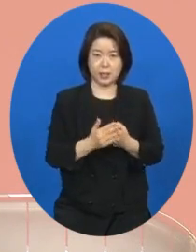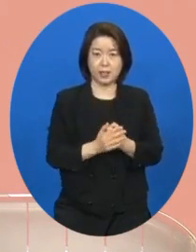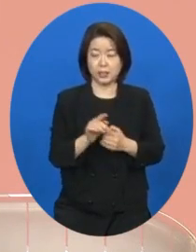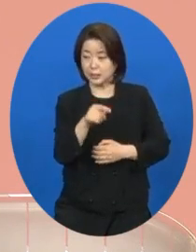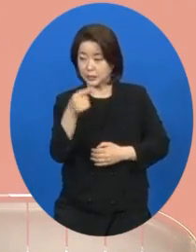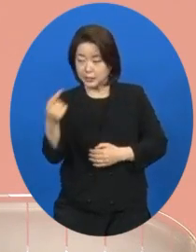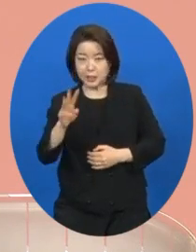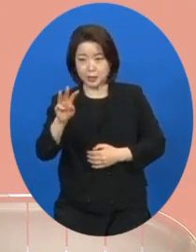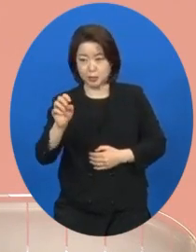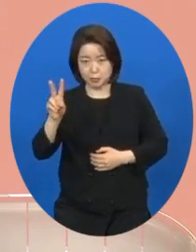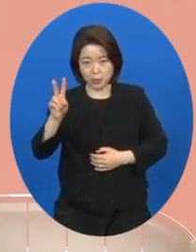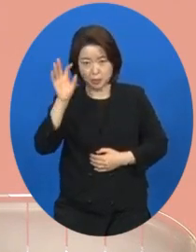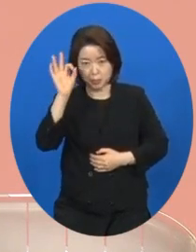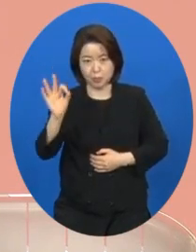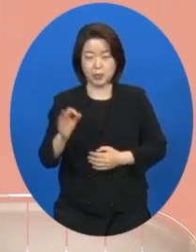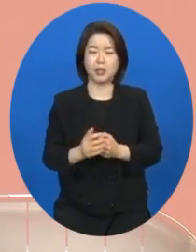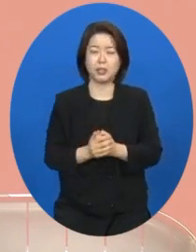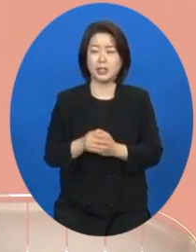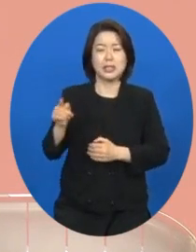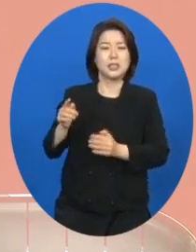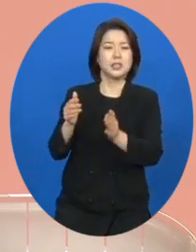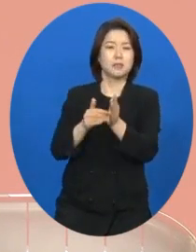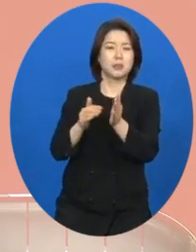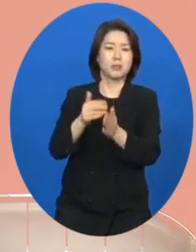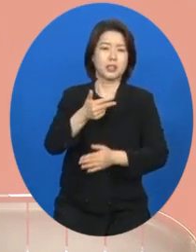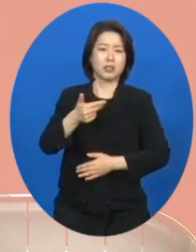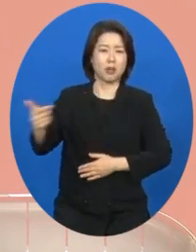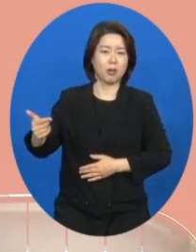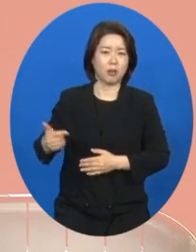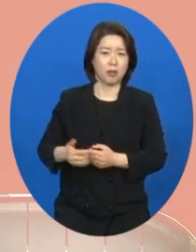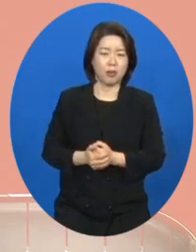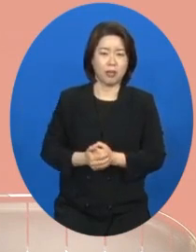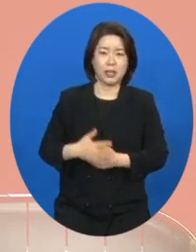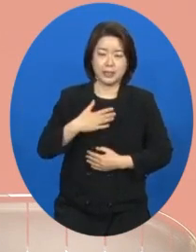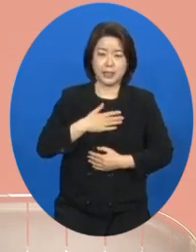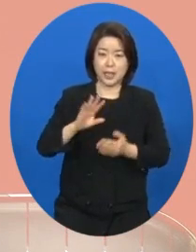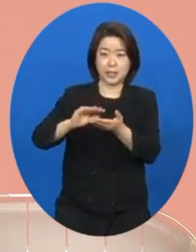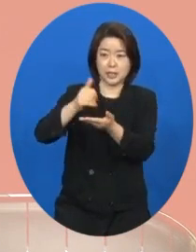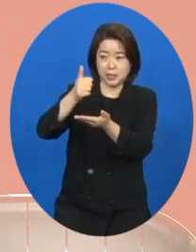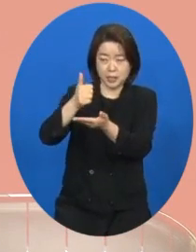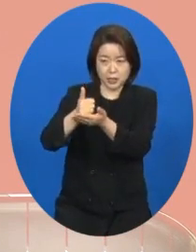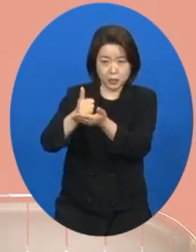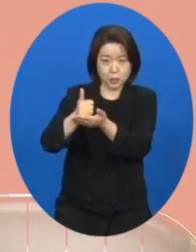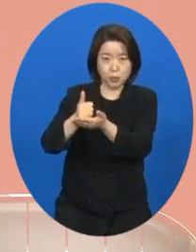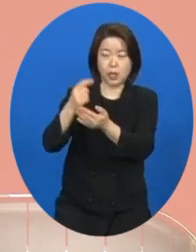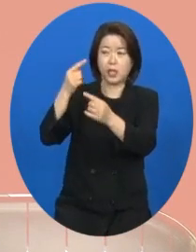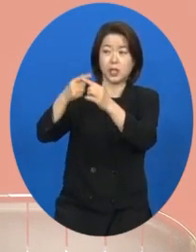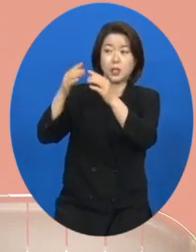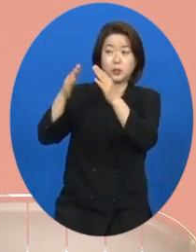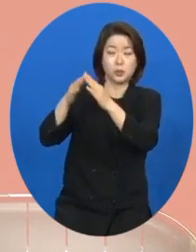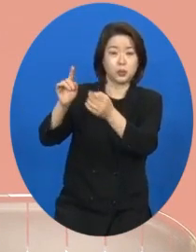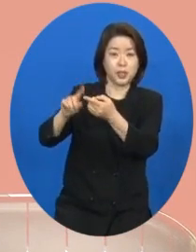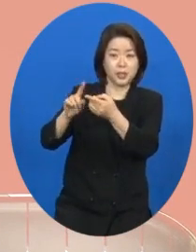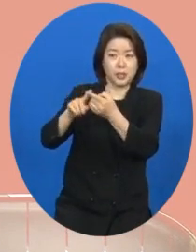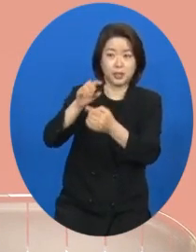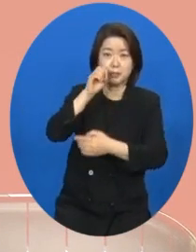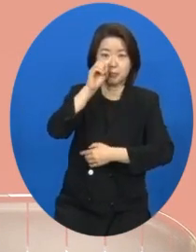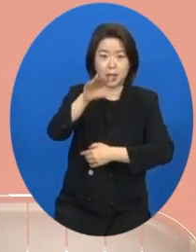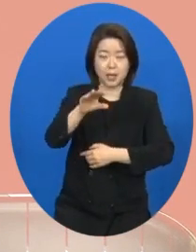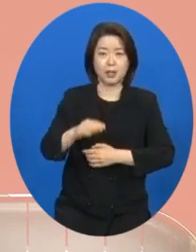그 32절에 가서는 이 비밀이 크도다. 나는 그리스도와 교회에 대하여